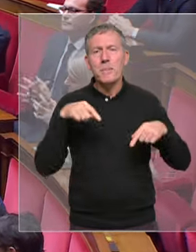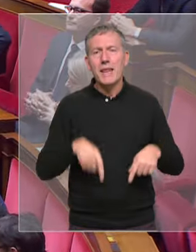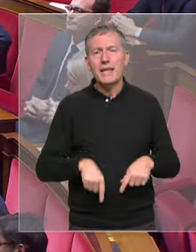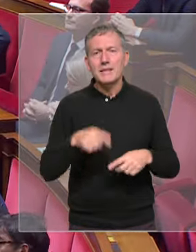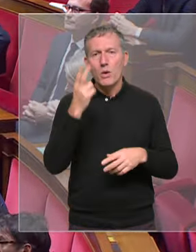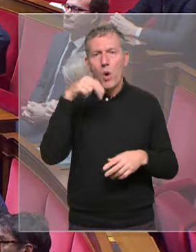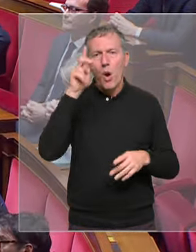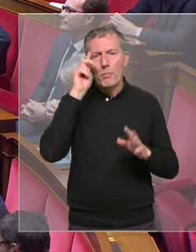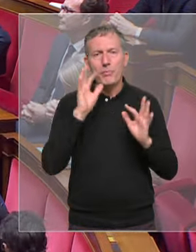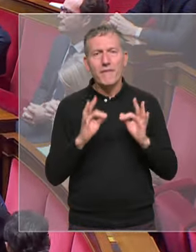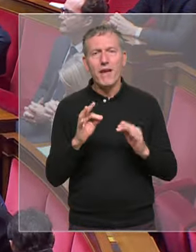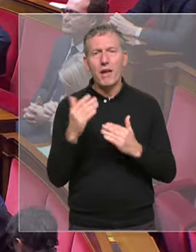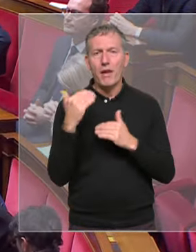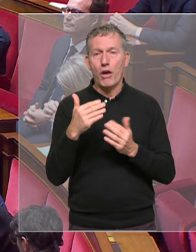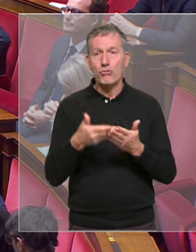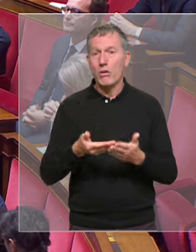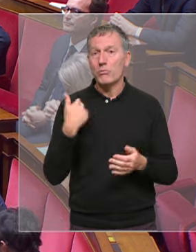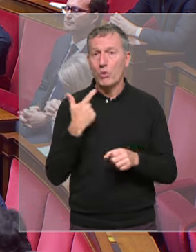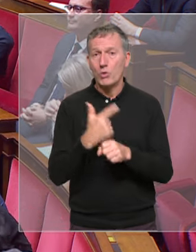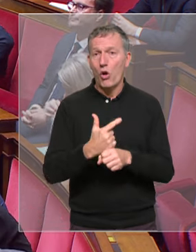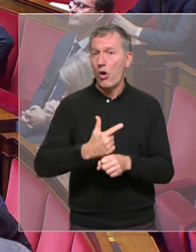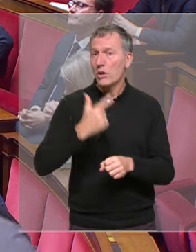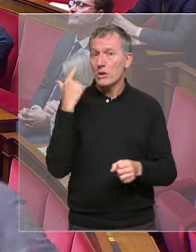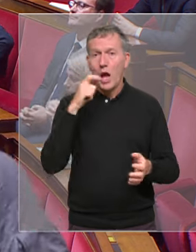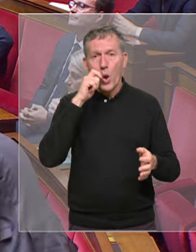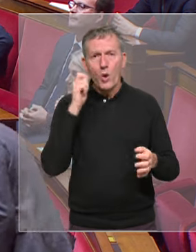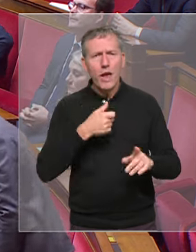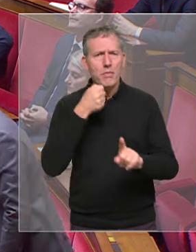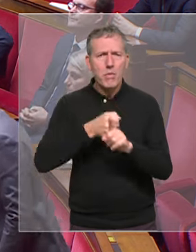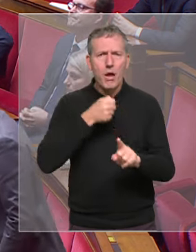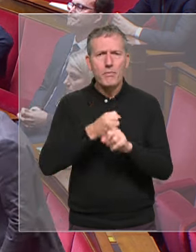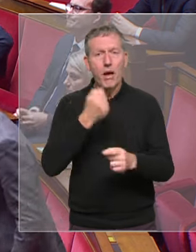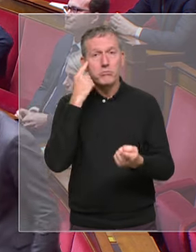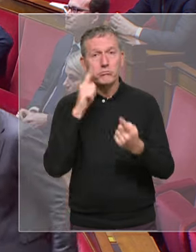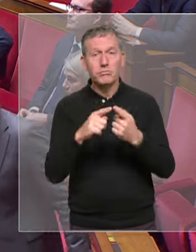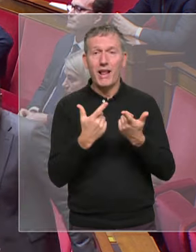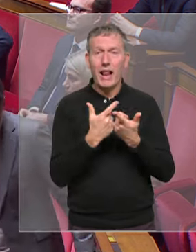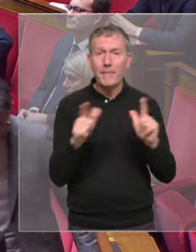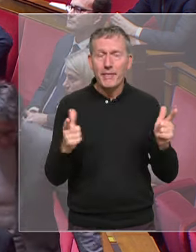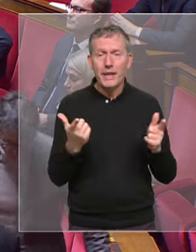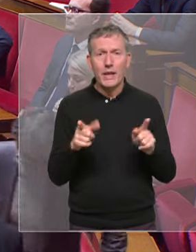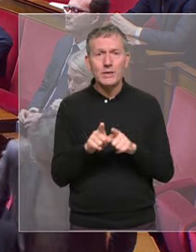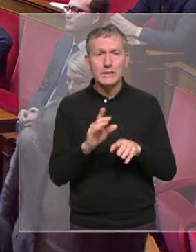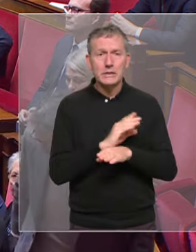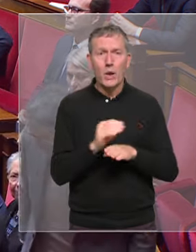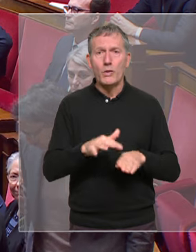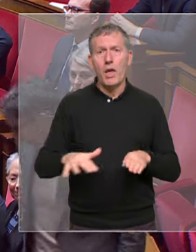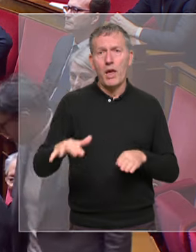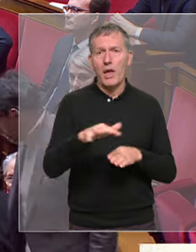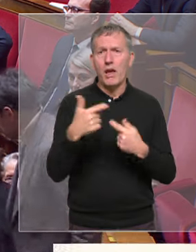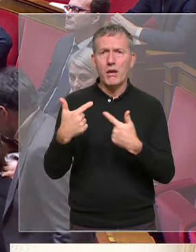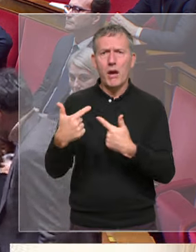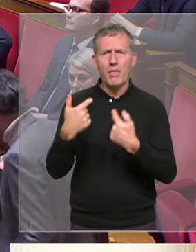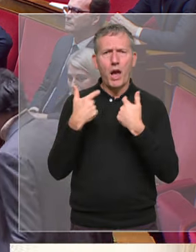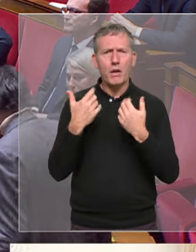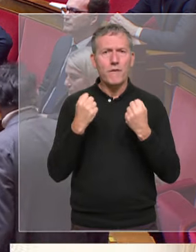Affaires étrangères, depuis 2 ans, les Ukrainiens se battent pour leur liberté et notre sécurité à tous face à l'agression. Depuis